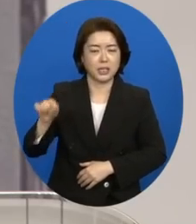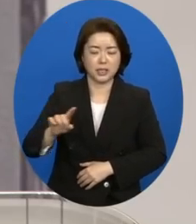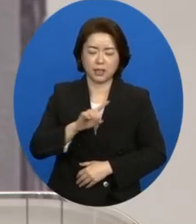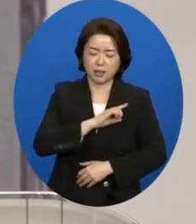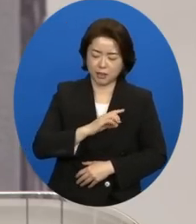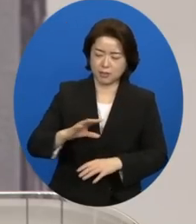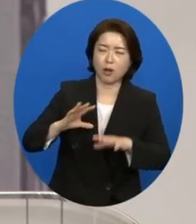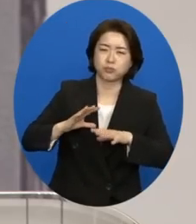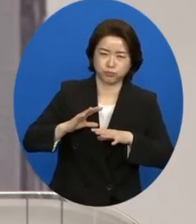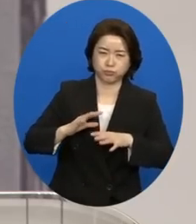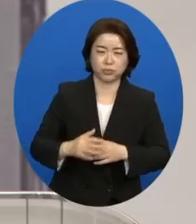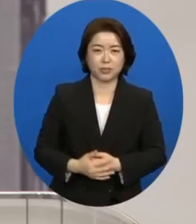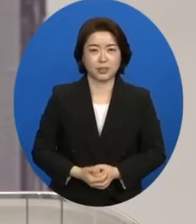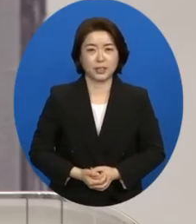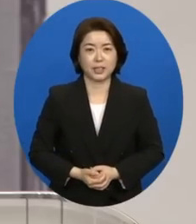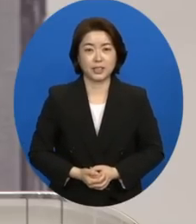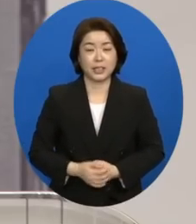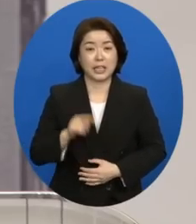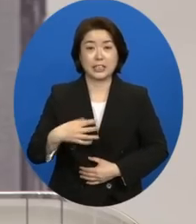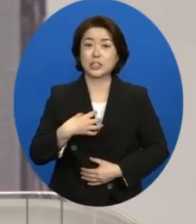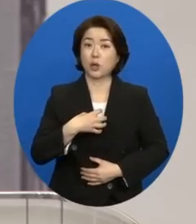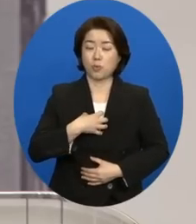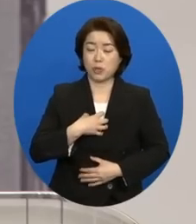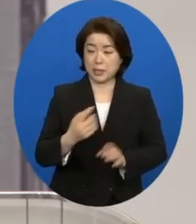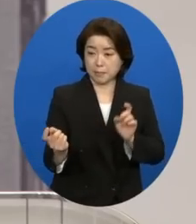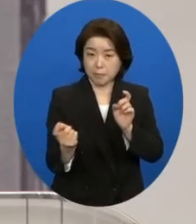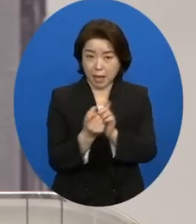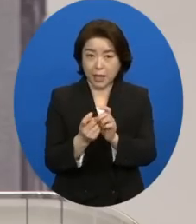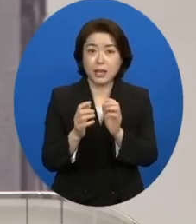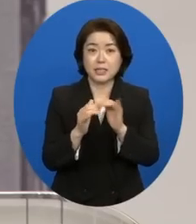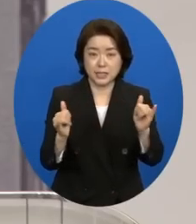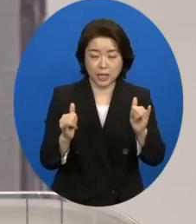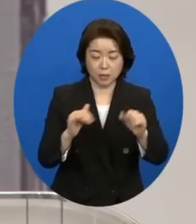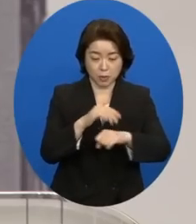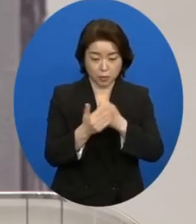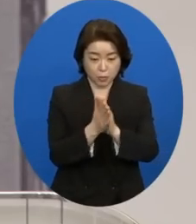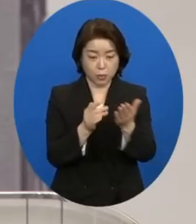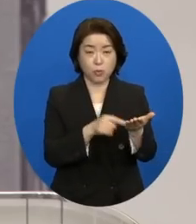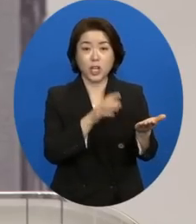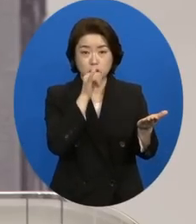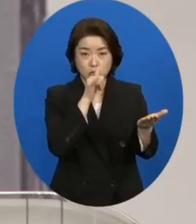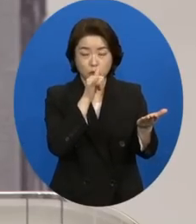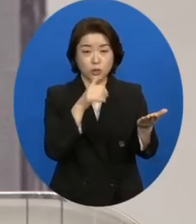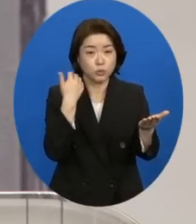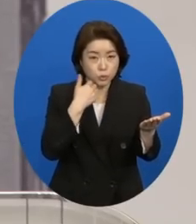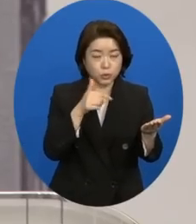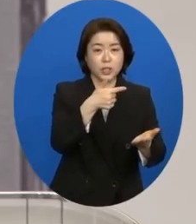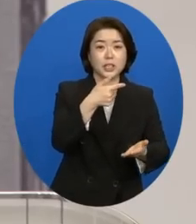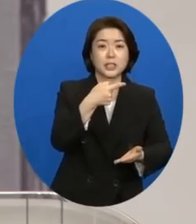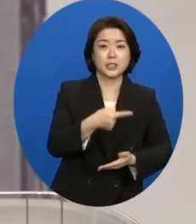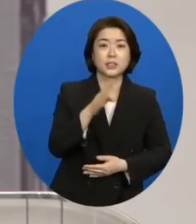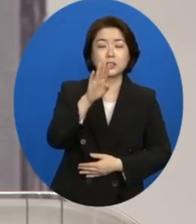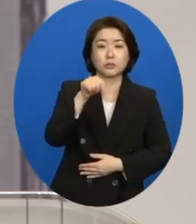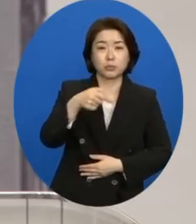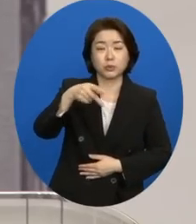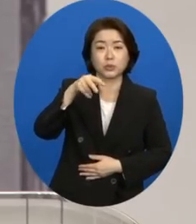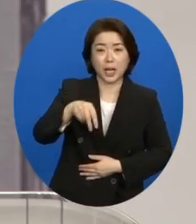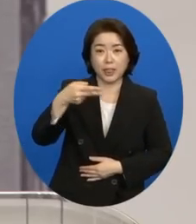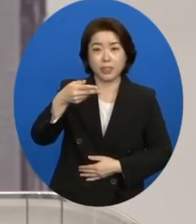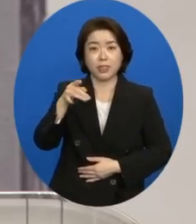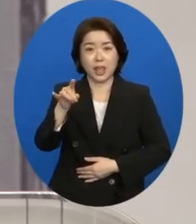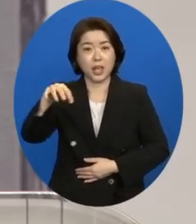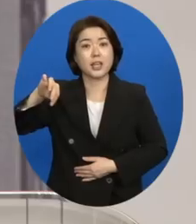거 근데 이런 위기에 처한 사람이로 오늘 본문이 등장하는데 느브갓네살 왕이 바로 그런 형편에